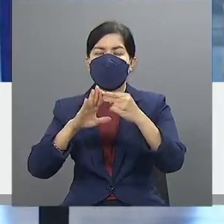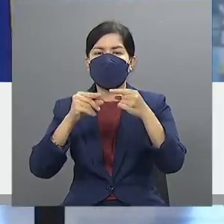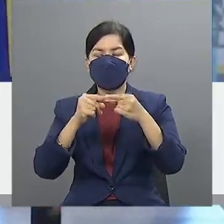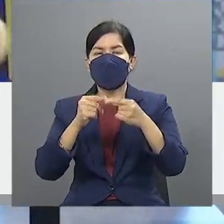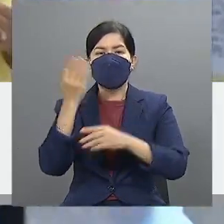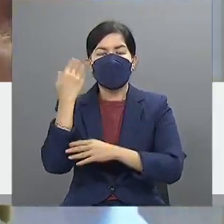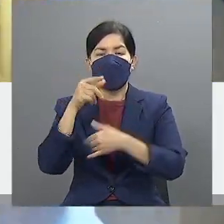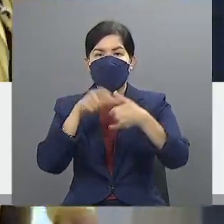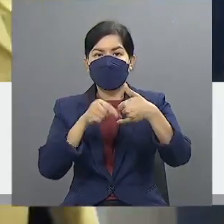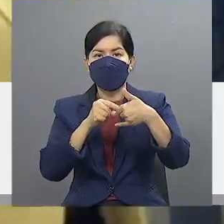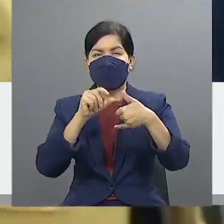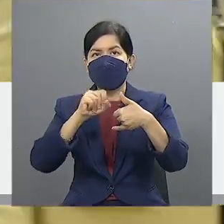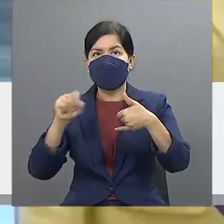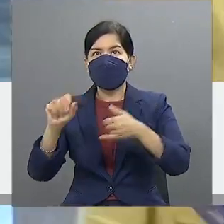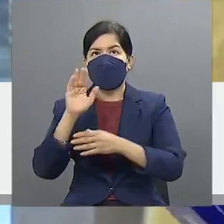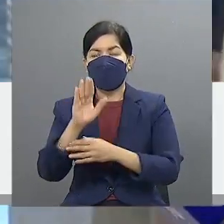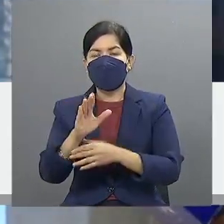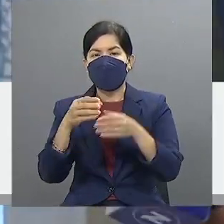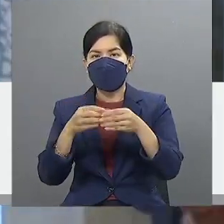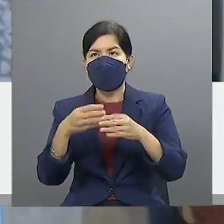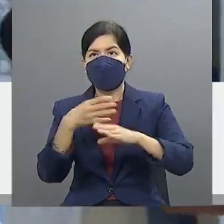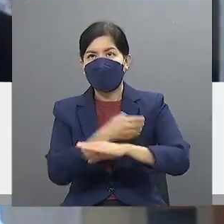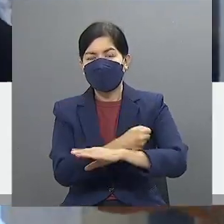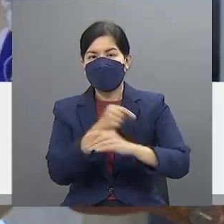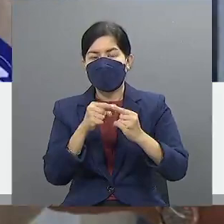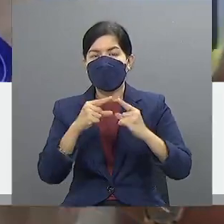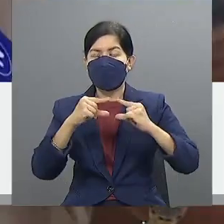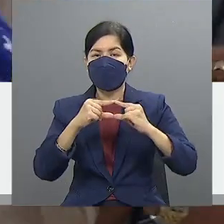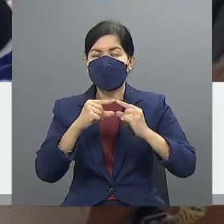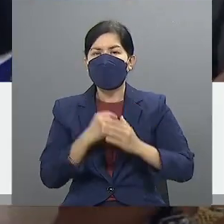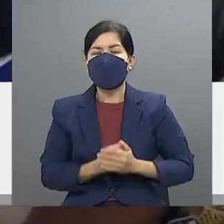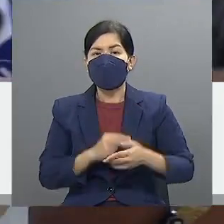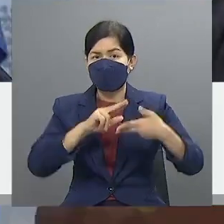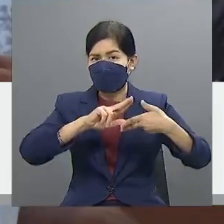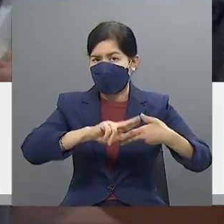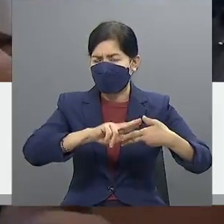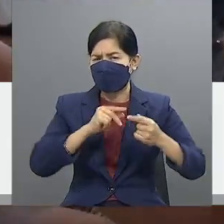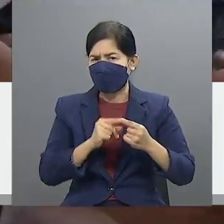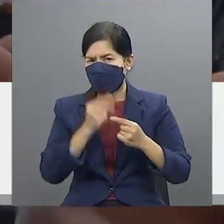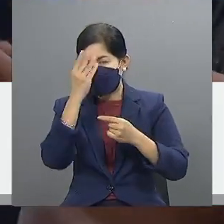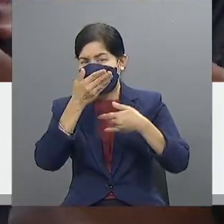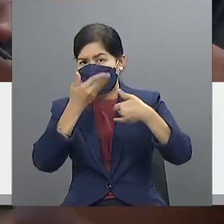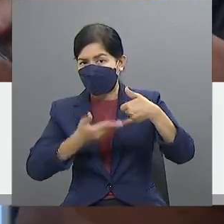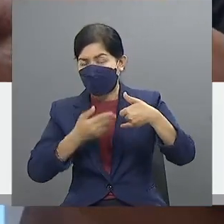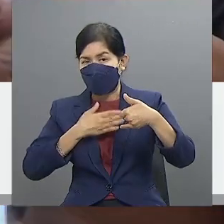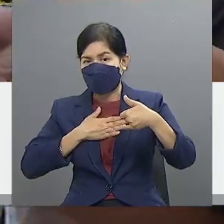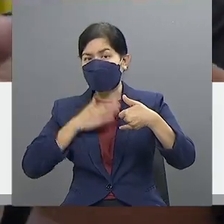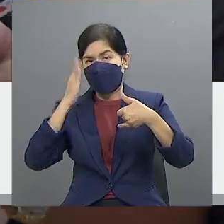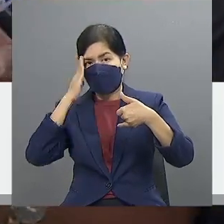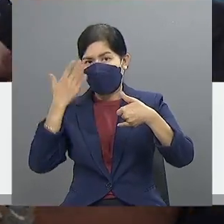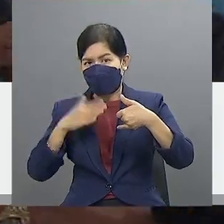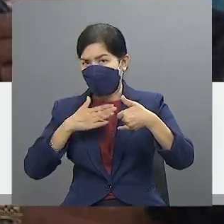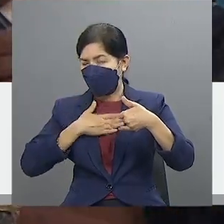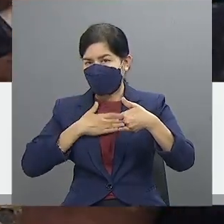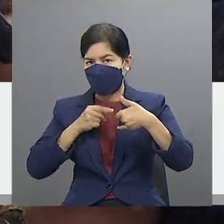ที่รู้อยู่แล้วว่าไม่มีคุณสมบัติจะมาสมัครรับเลือกตั้งแต่ก็ยังใช้สิทธิ์ลงสมัครตามมาตรา